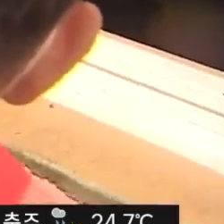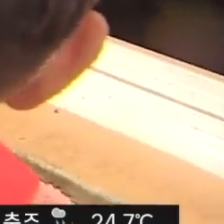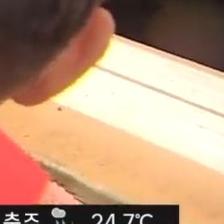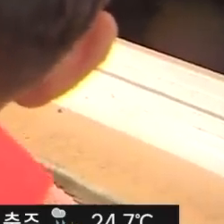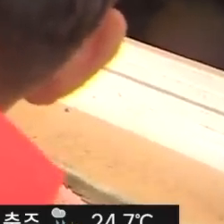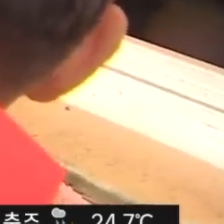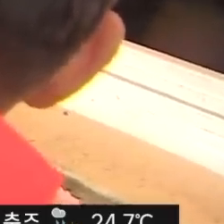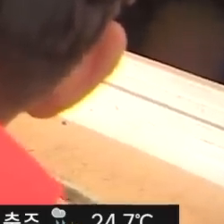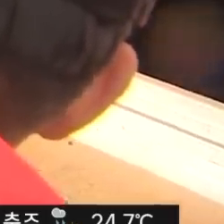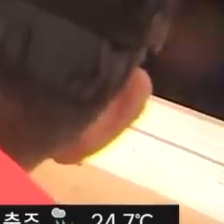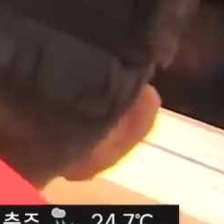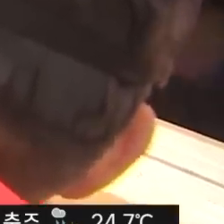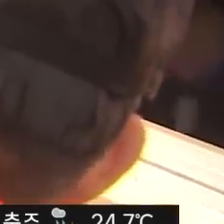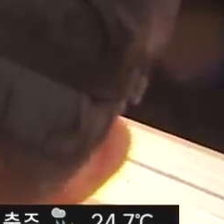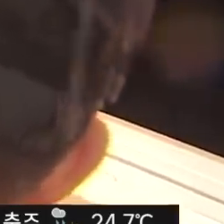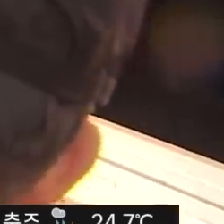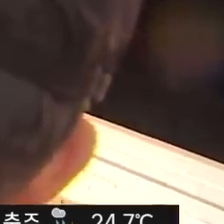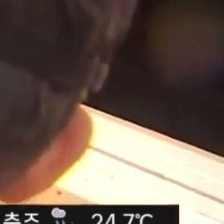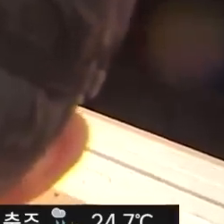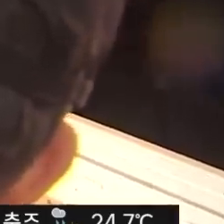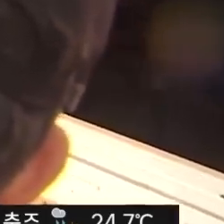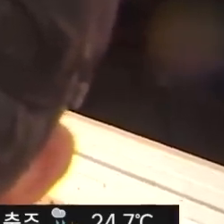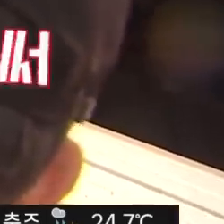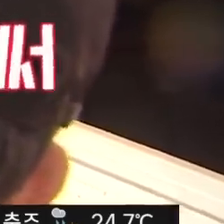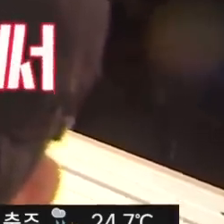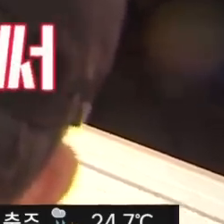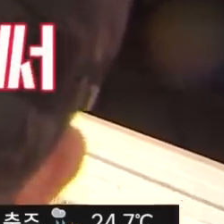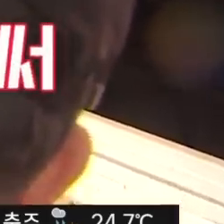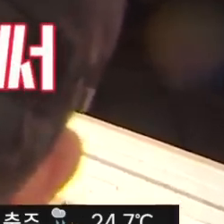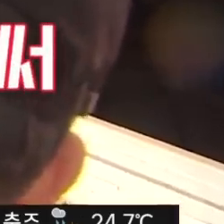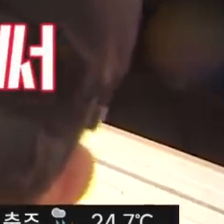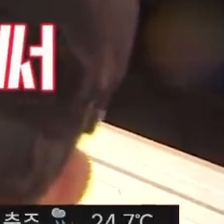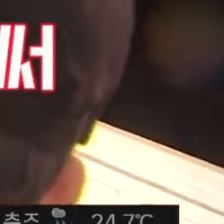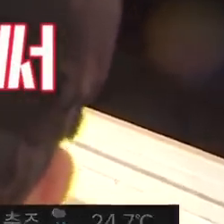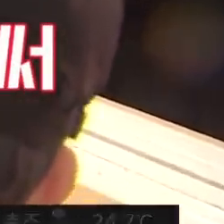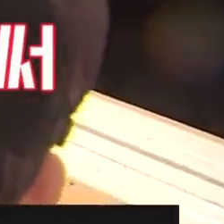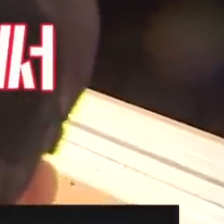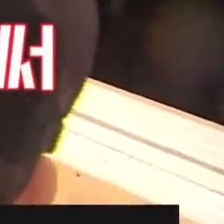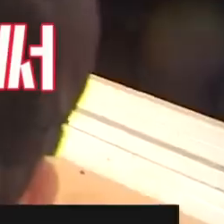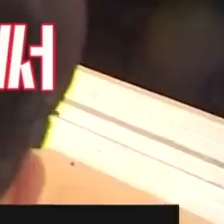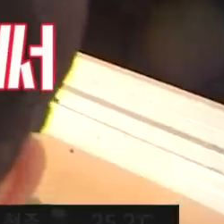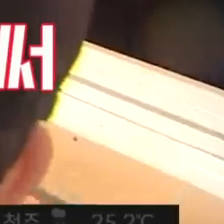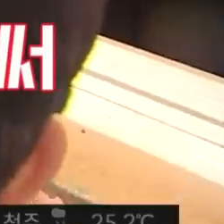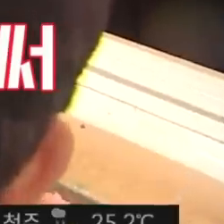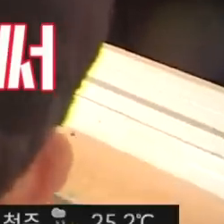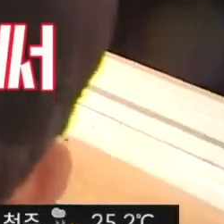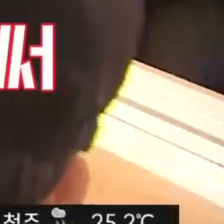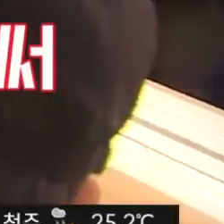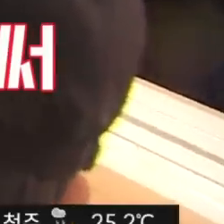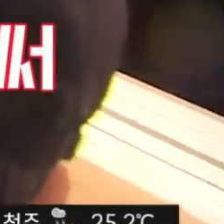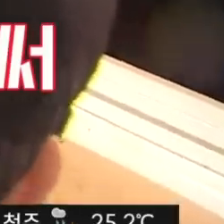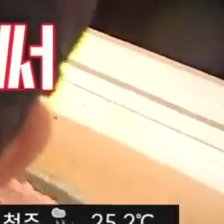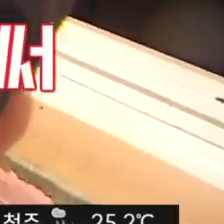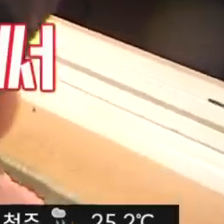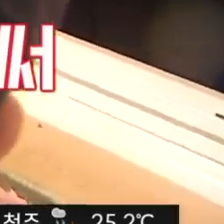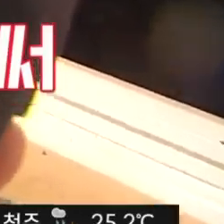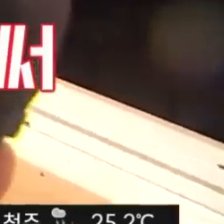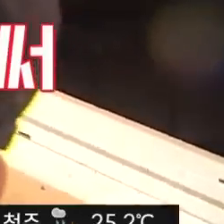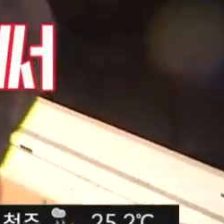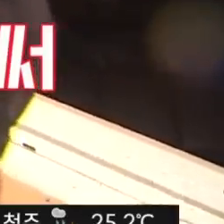한국 홀더 벌써 살아서 아래쪽에 냐 춤추는 시작해 되더라도